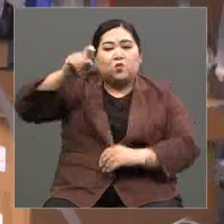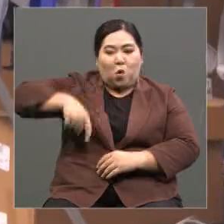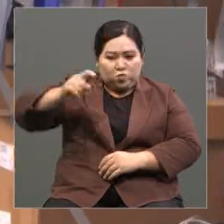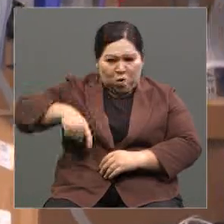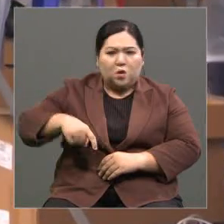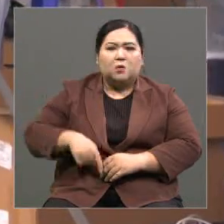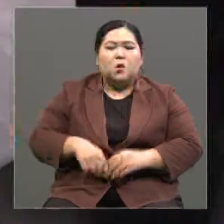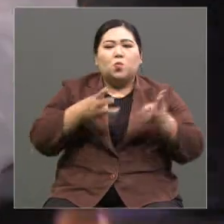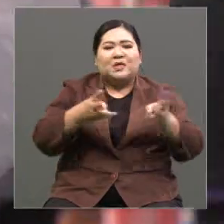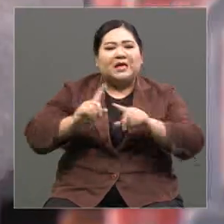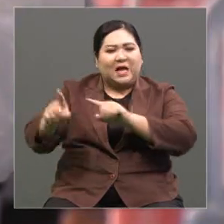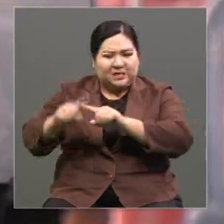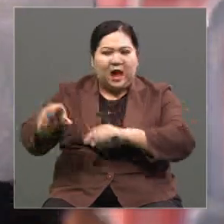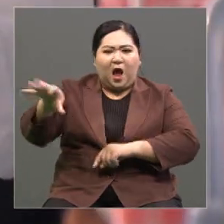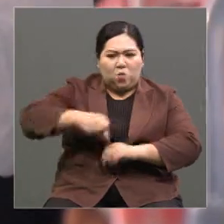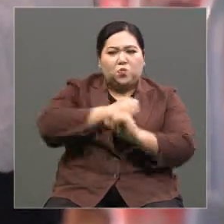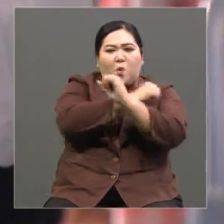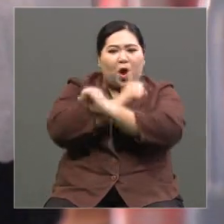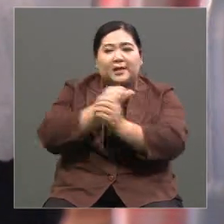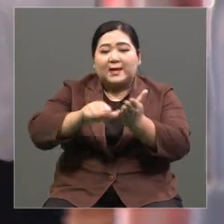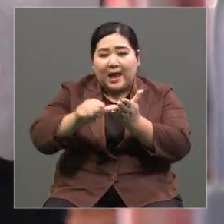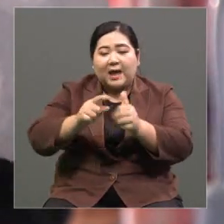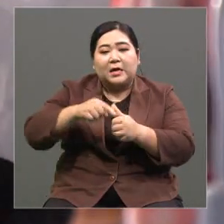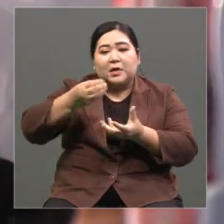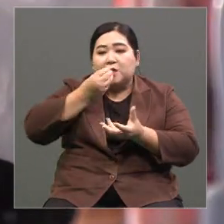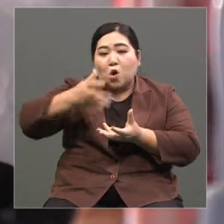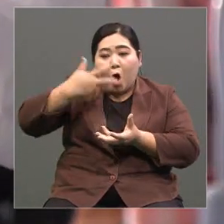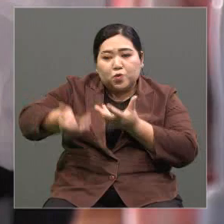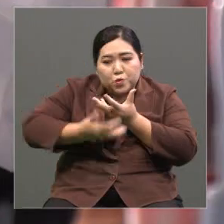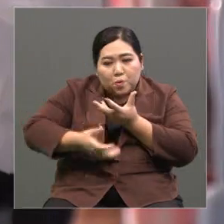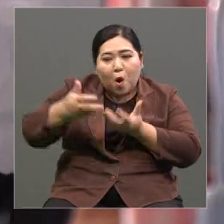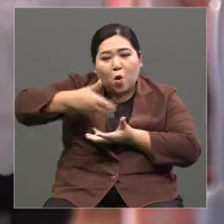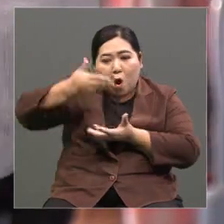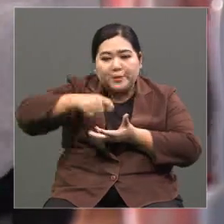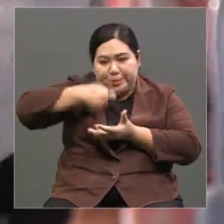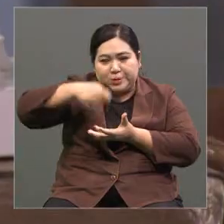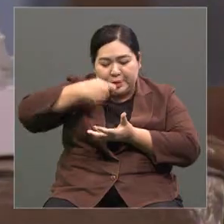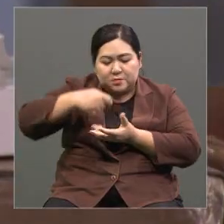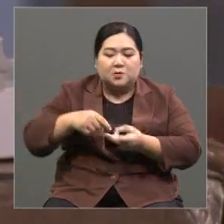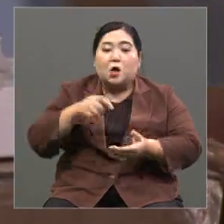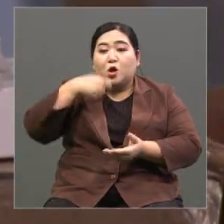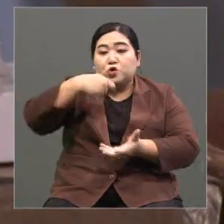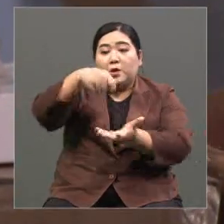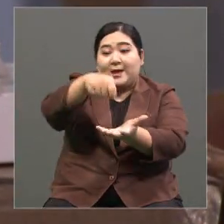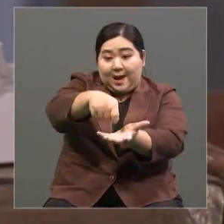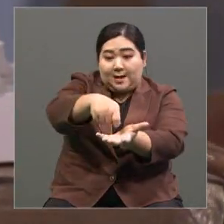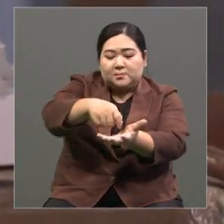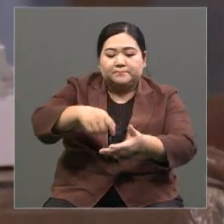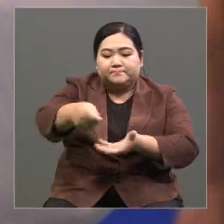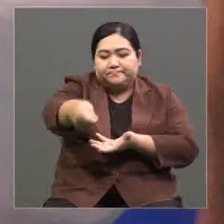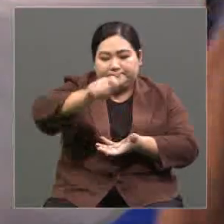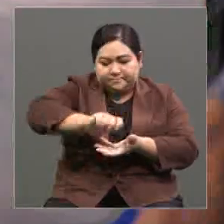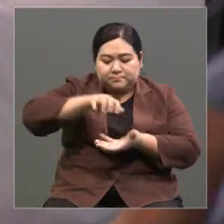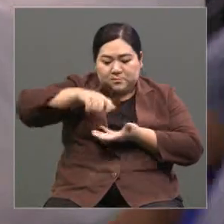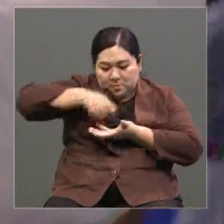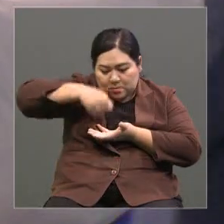นำมาตรการอื่นมาผนวกรวมด้วยเช่นความร้อนช้อนกลางจริงๆแล้วถ้าเราจำมาได้ตอนโควิด 19มาที่ระบาดหนักๆ